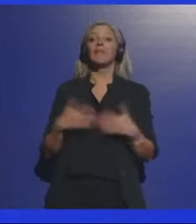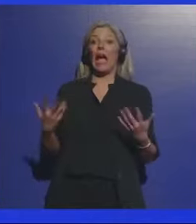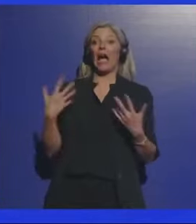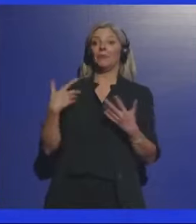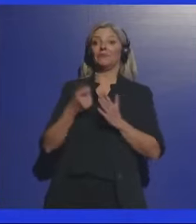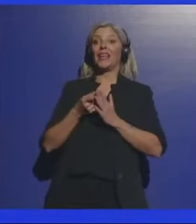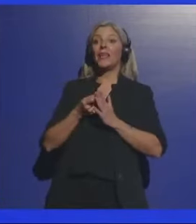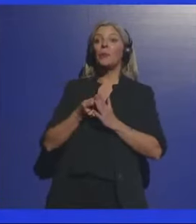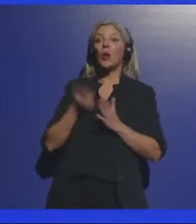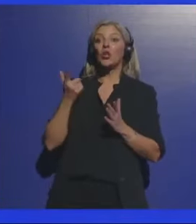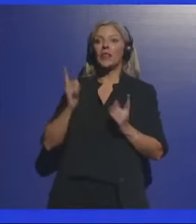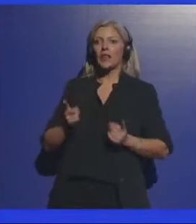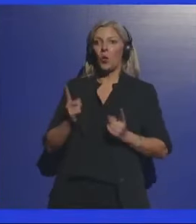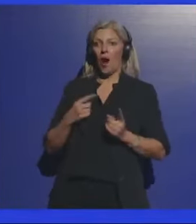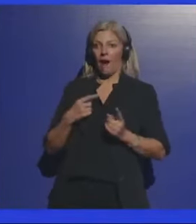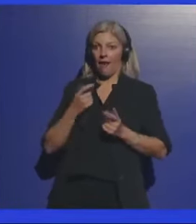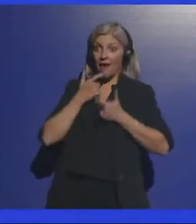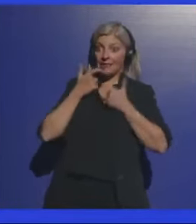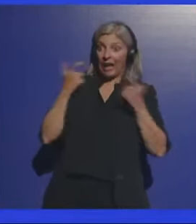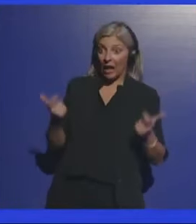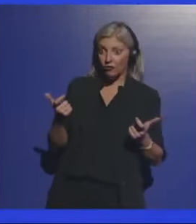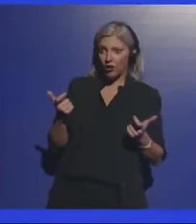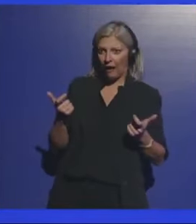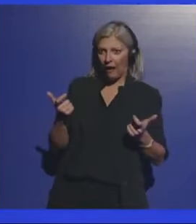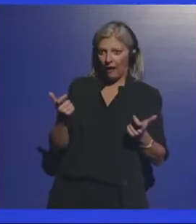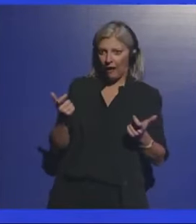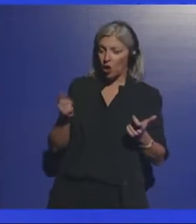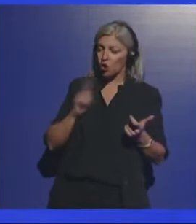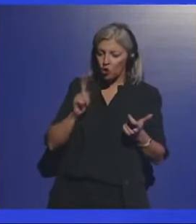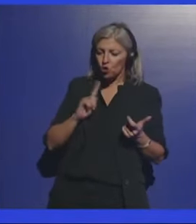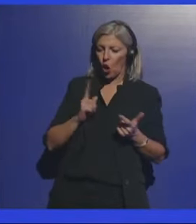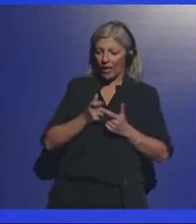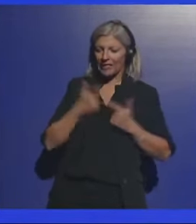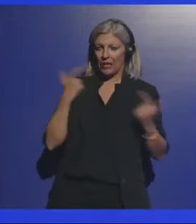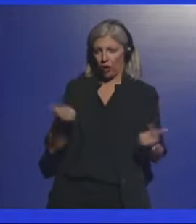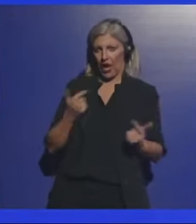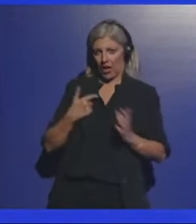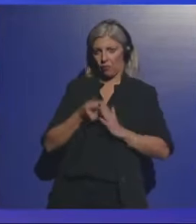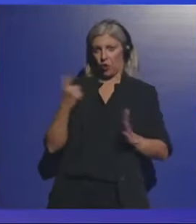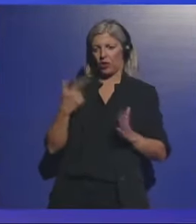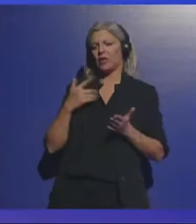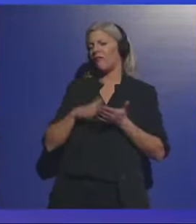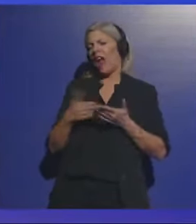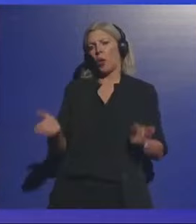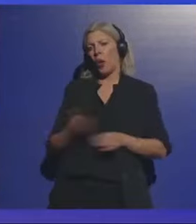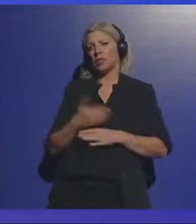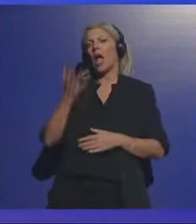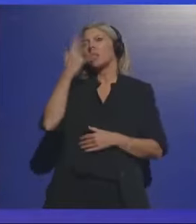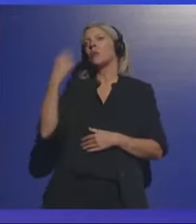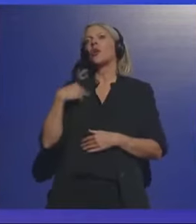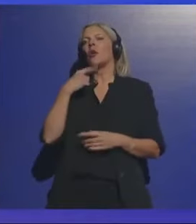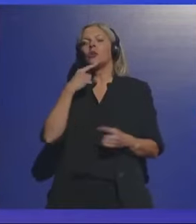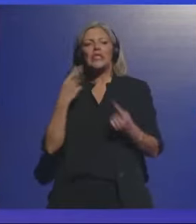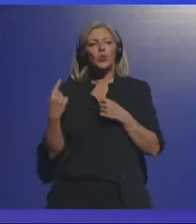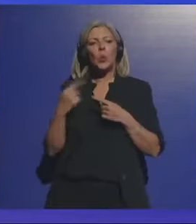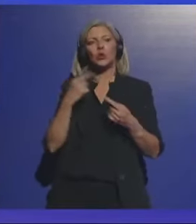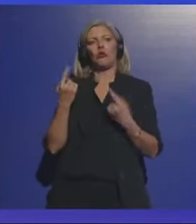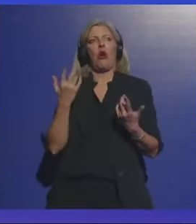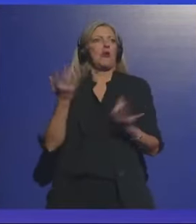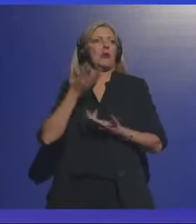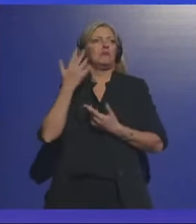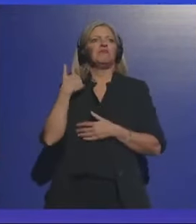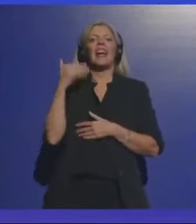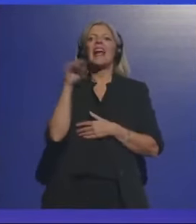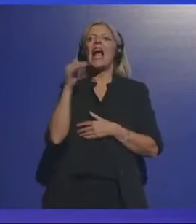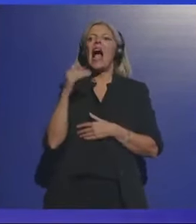è importante non abusare e vale per tutto vale per tutto Io ad esempio faccio ogni tanto delle discussioni se devo prima i ragazzi